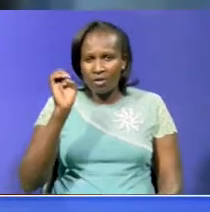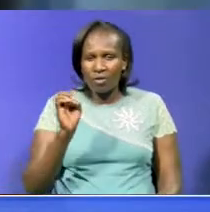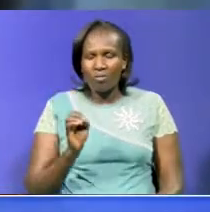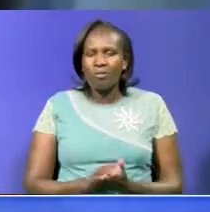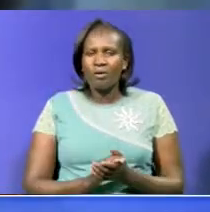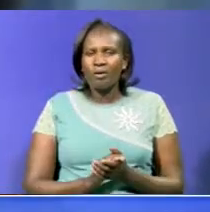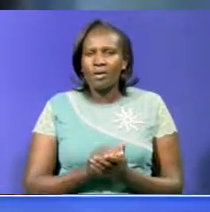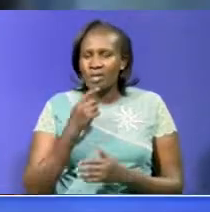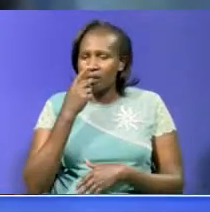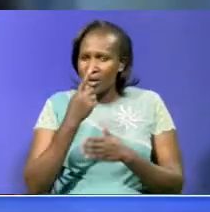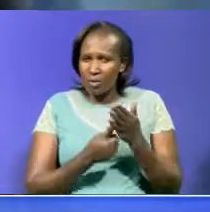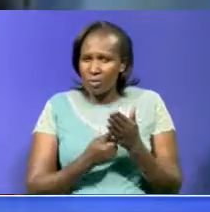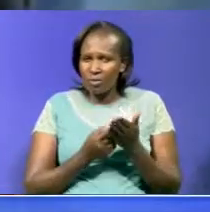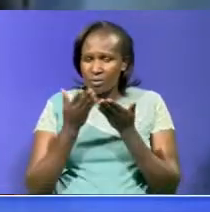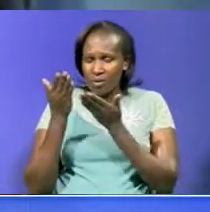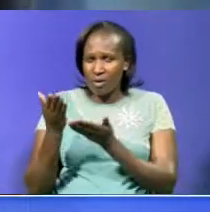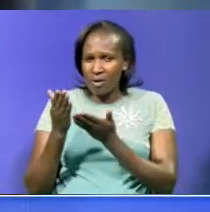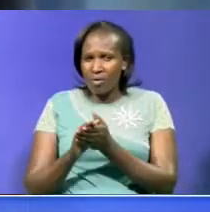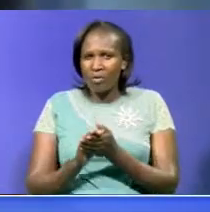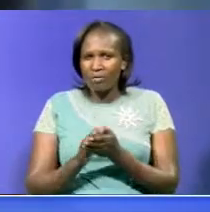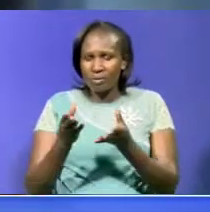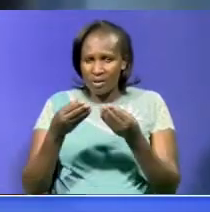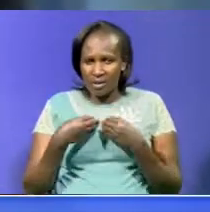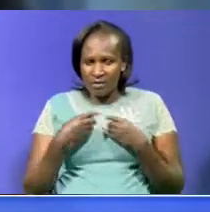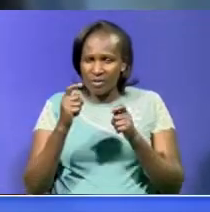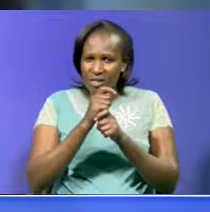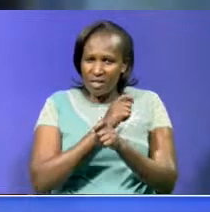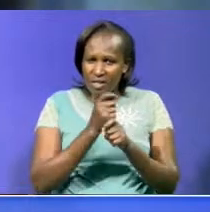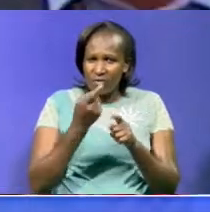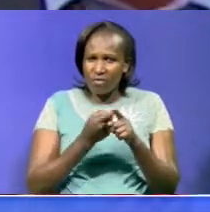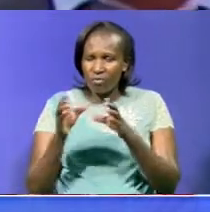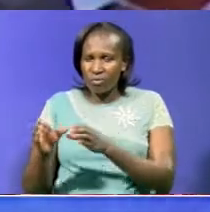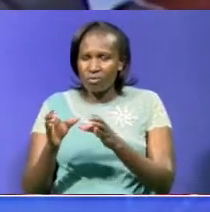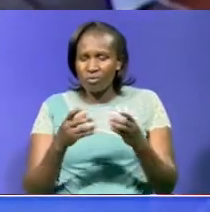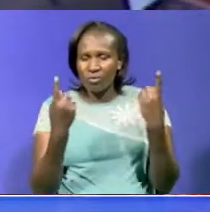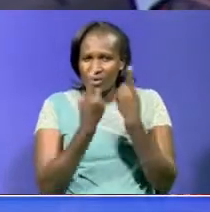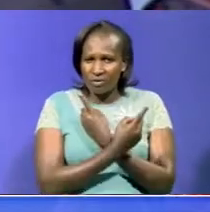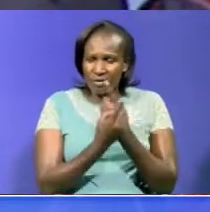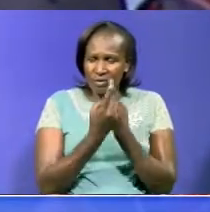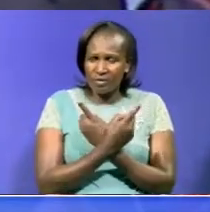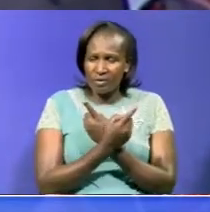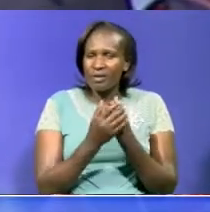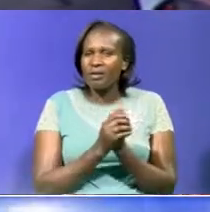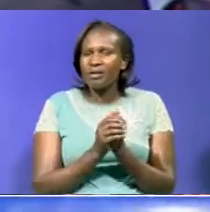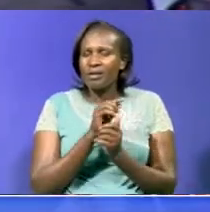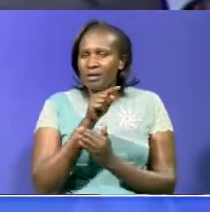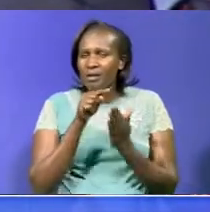Mufti, amesema kuwa maafisa hawa wamepokea mafunzo kutoka idara mbalimbali. The Ethiopian